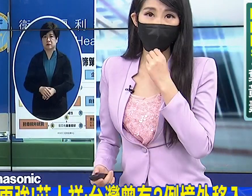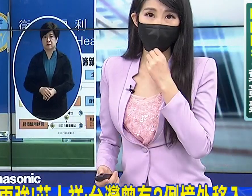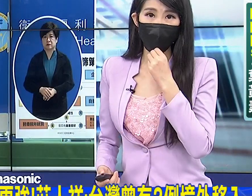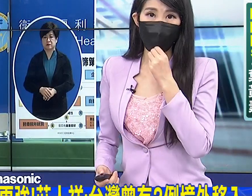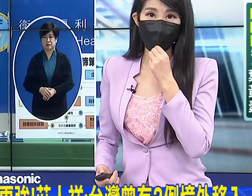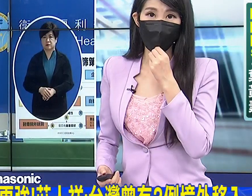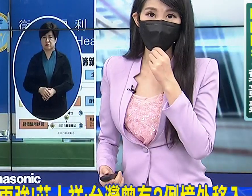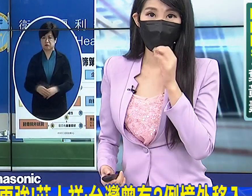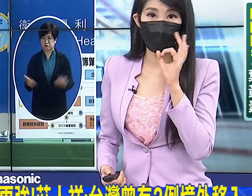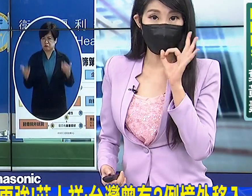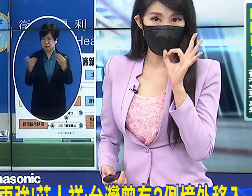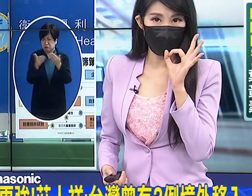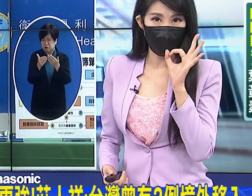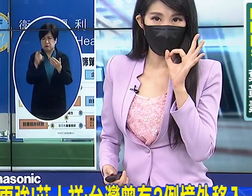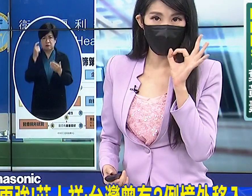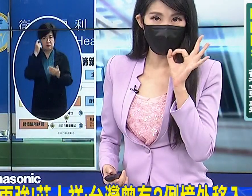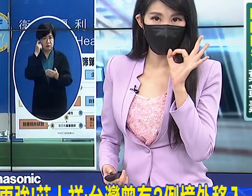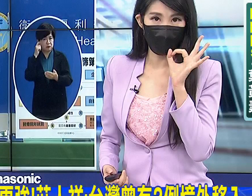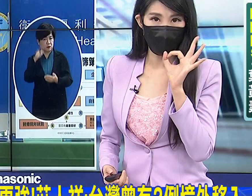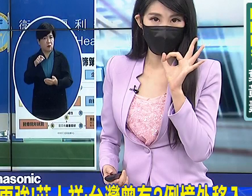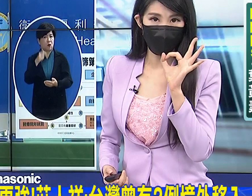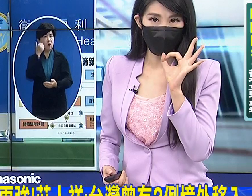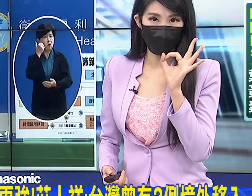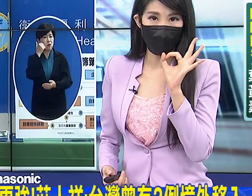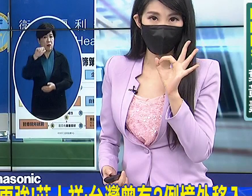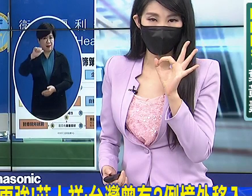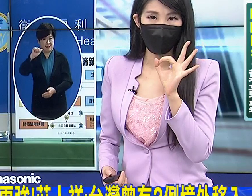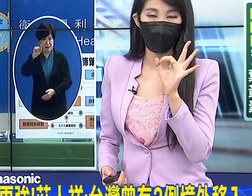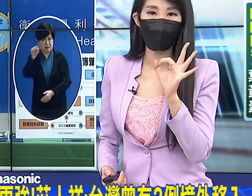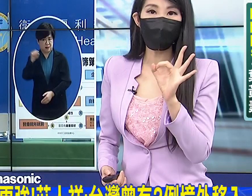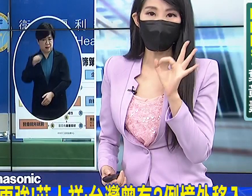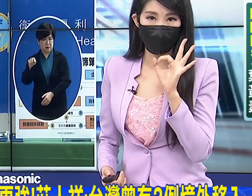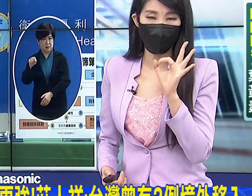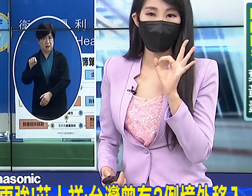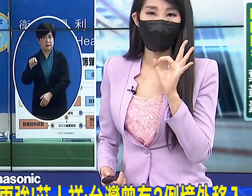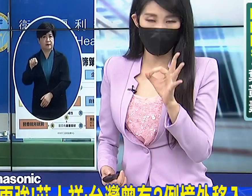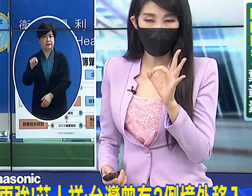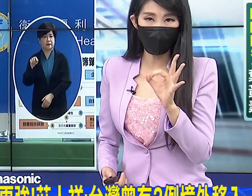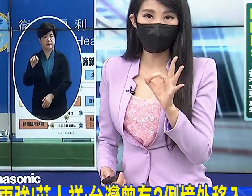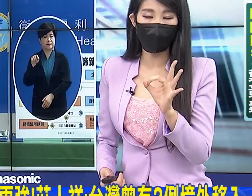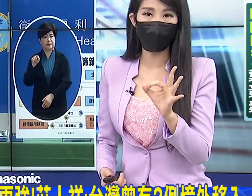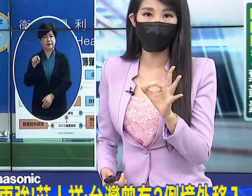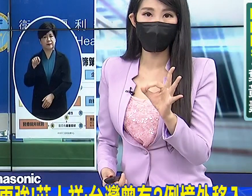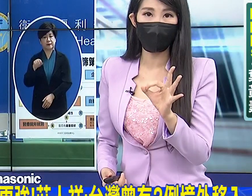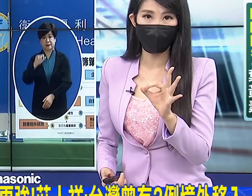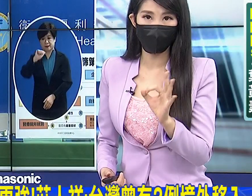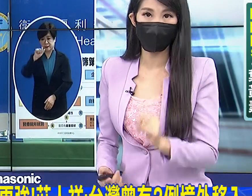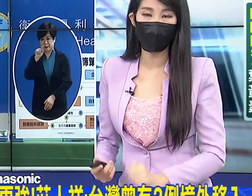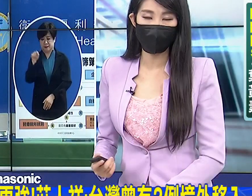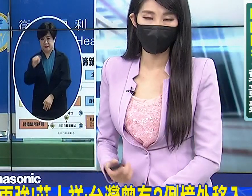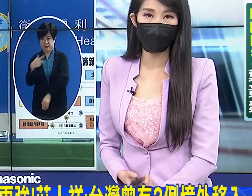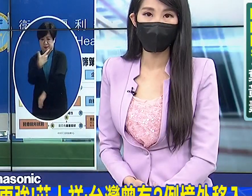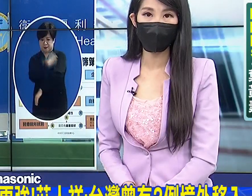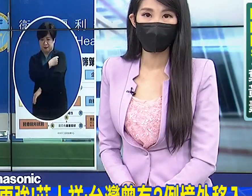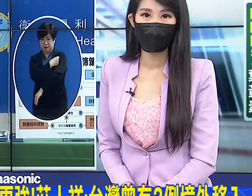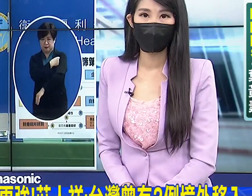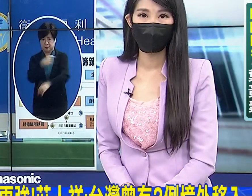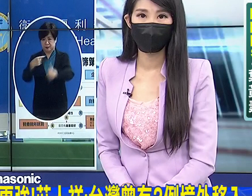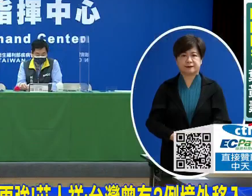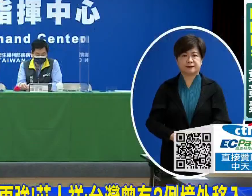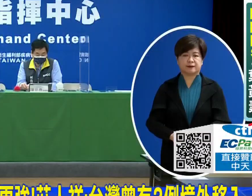台湾确实发现了三例哦，印度的变异病毒的案例哦。不过目前还好，目前都是境外移入。先带你关